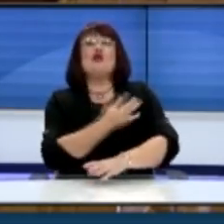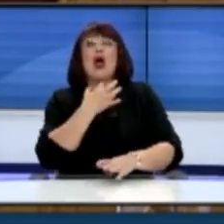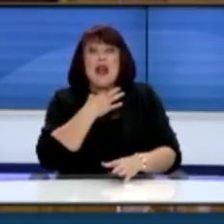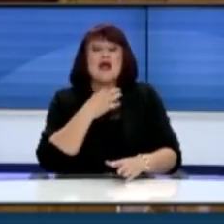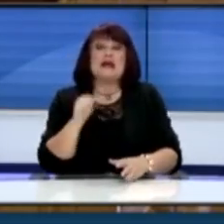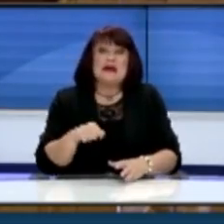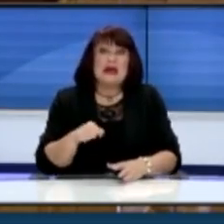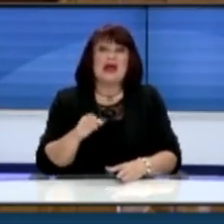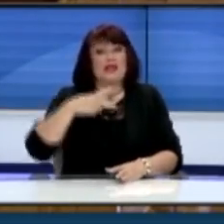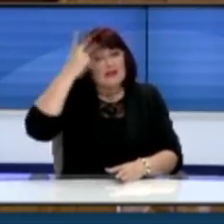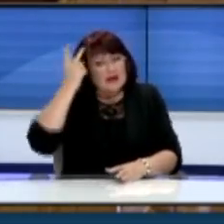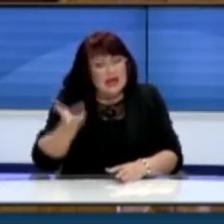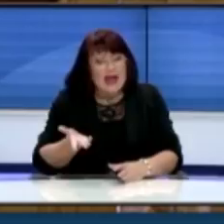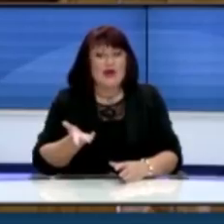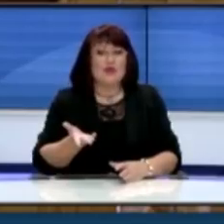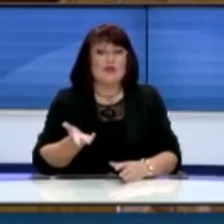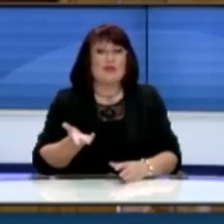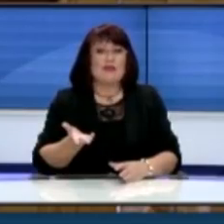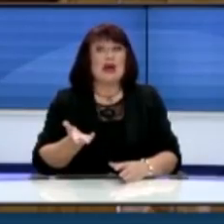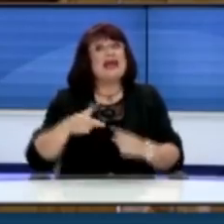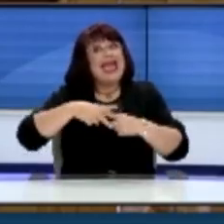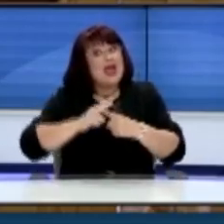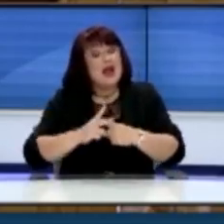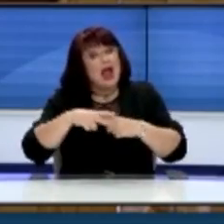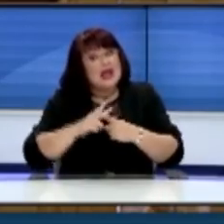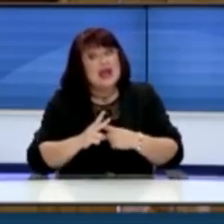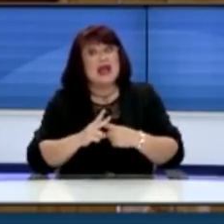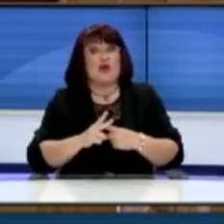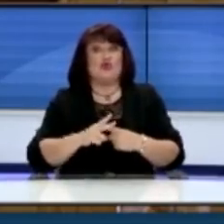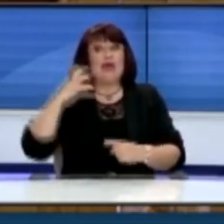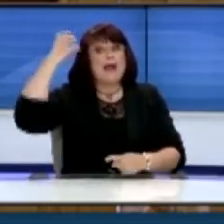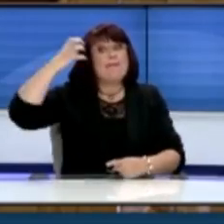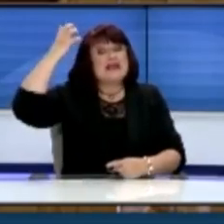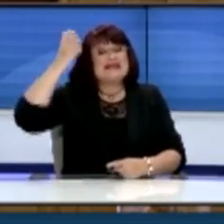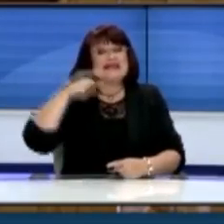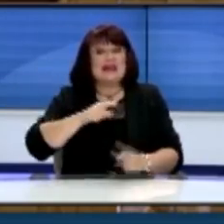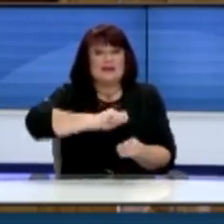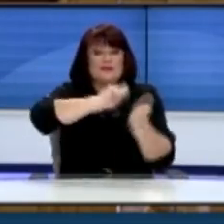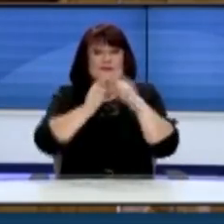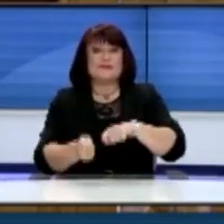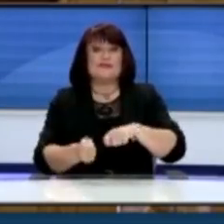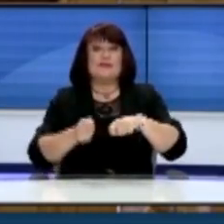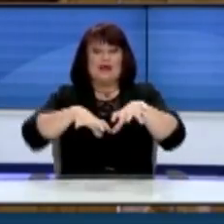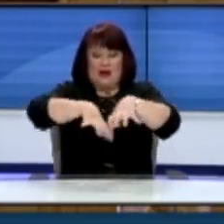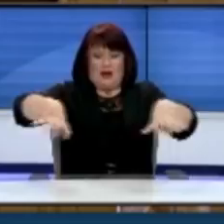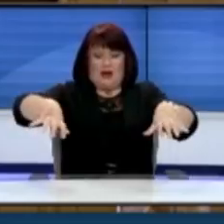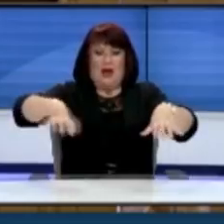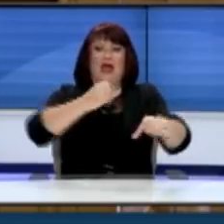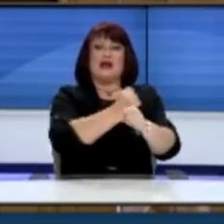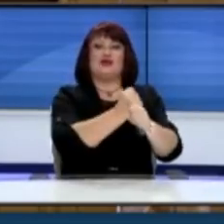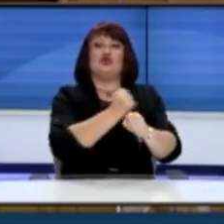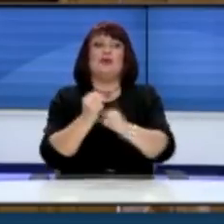ανάγκη, δικαίωμα και όπλο της επιστήμης και εσείς το μετατρέπετε σε μέσο διαίρεσης των